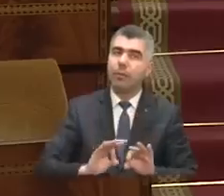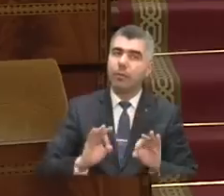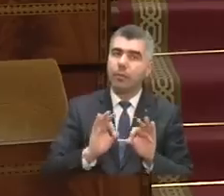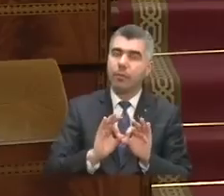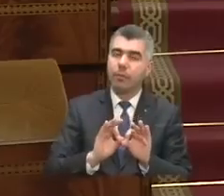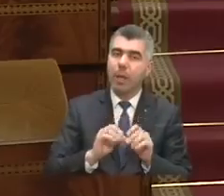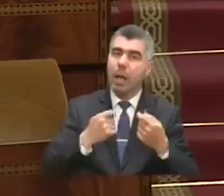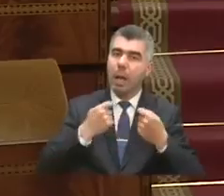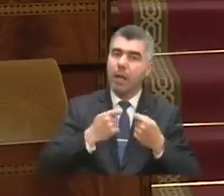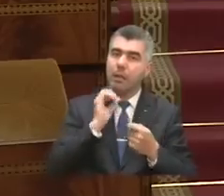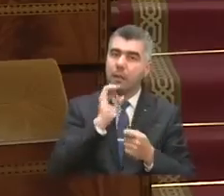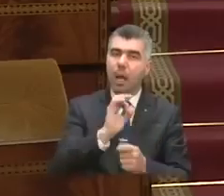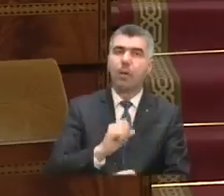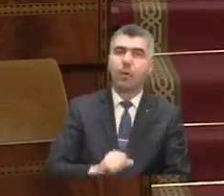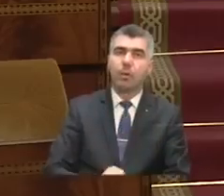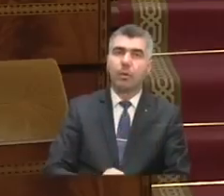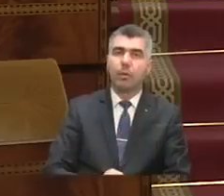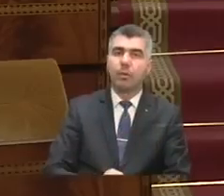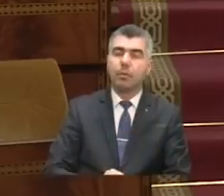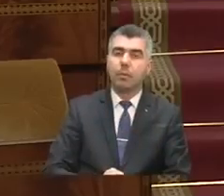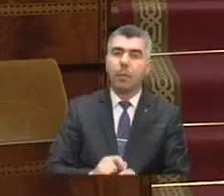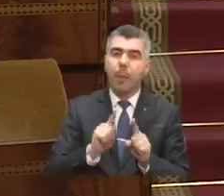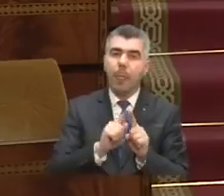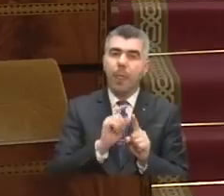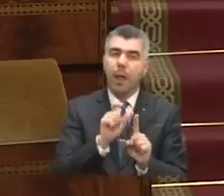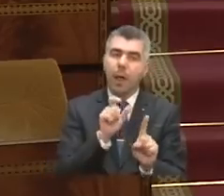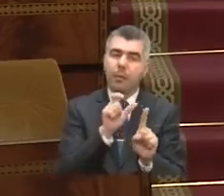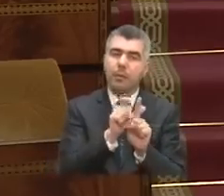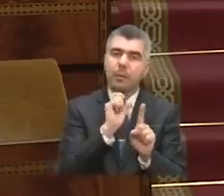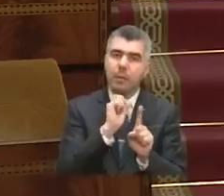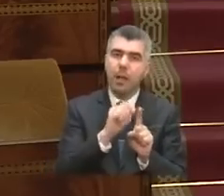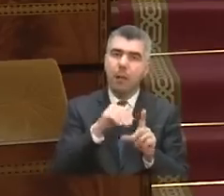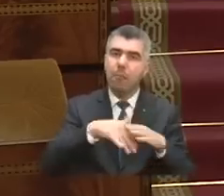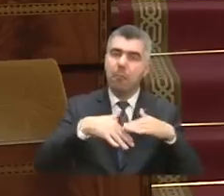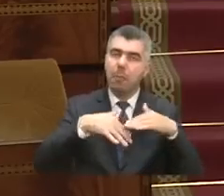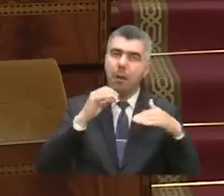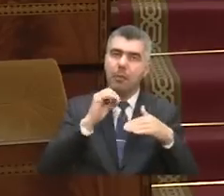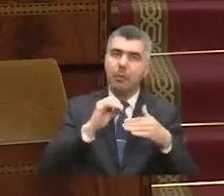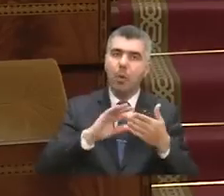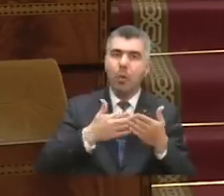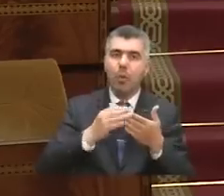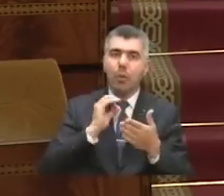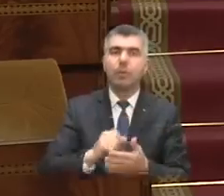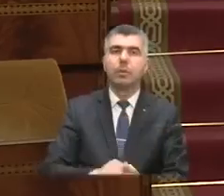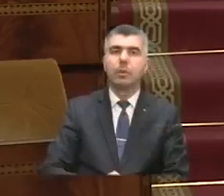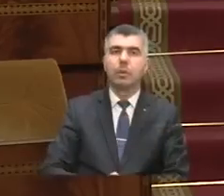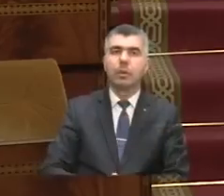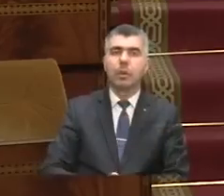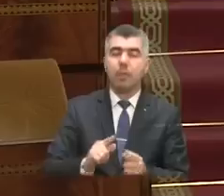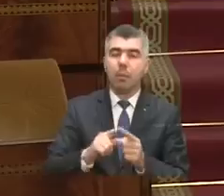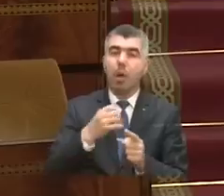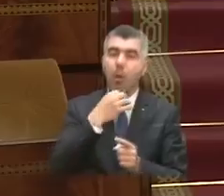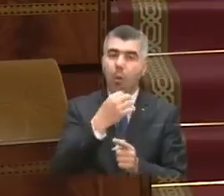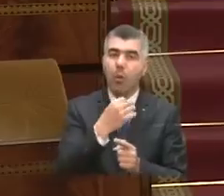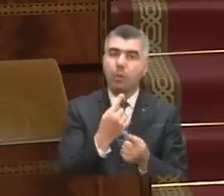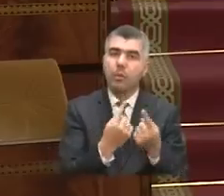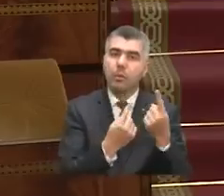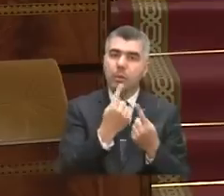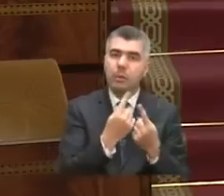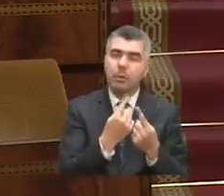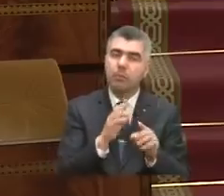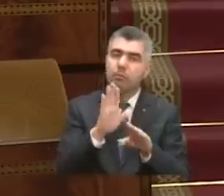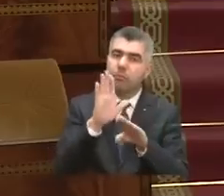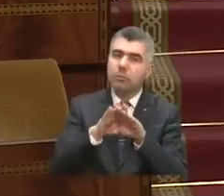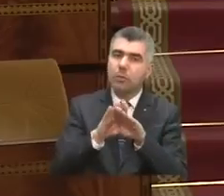الرئيس أنت المفروض فيك أنك كتحمي المؤسسة وكتنوب على النواب، إلا قالوا لك شي حاجة على الأقل